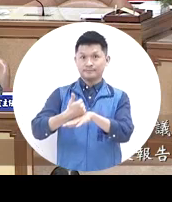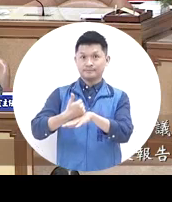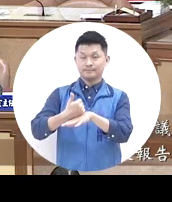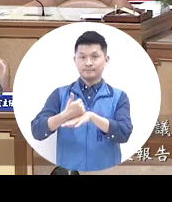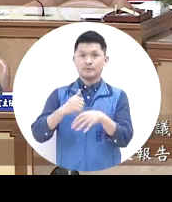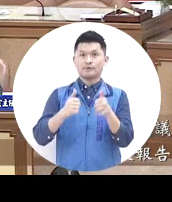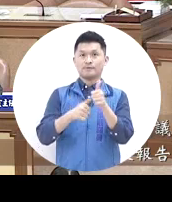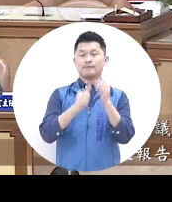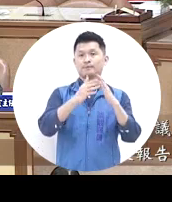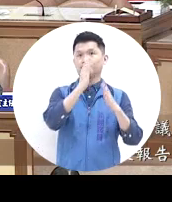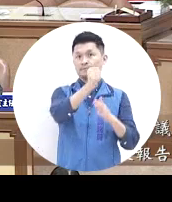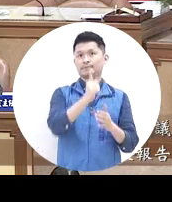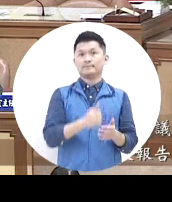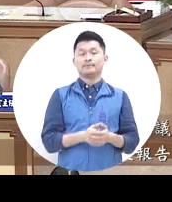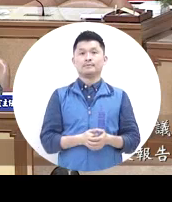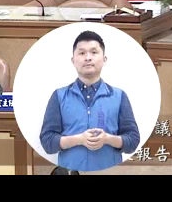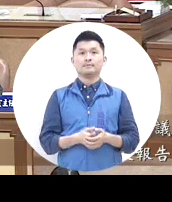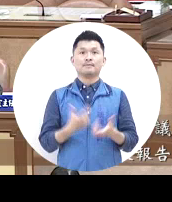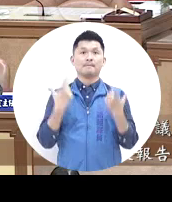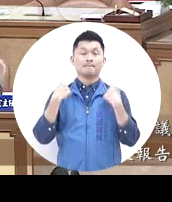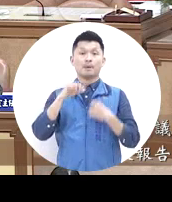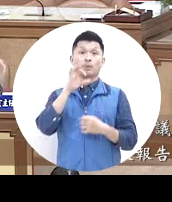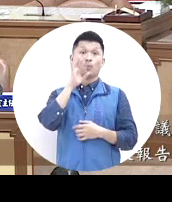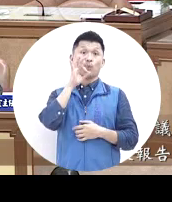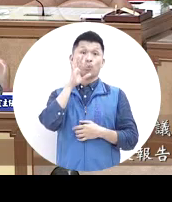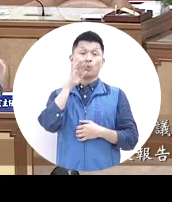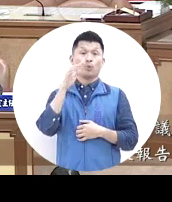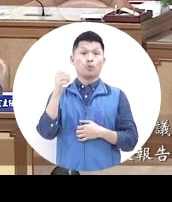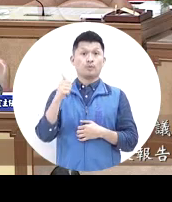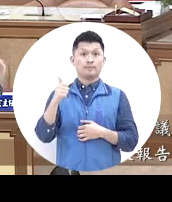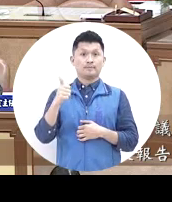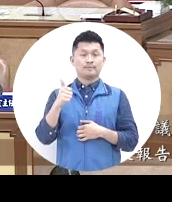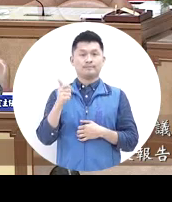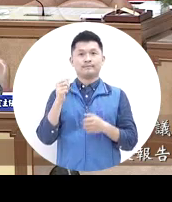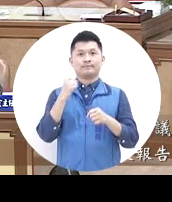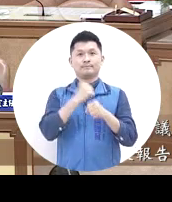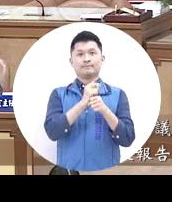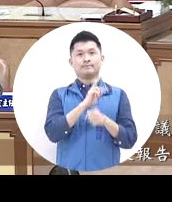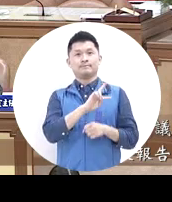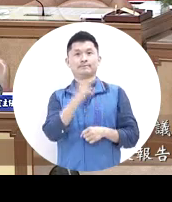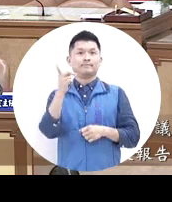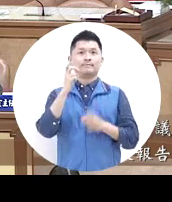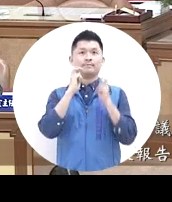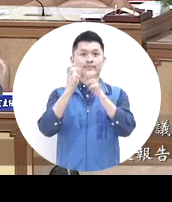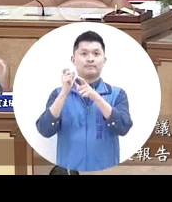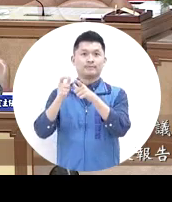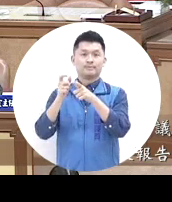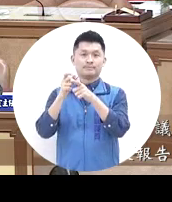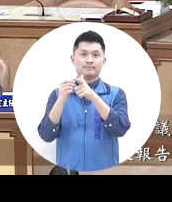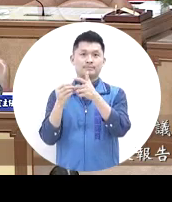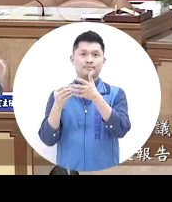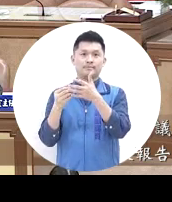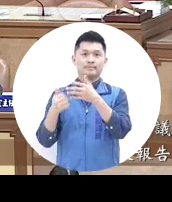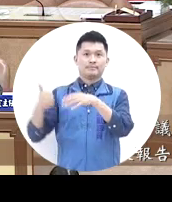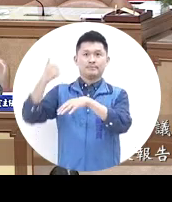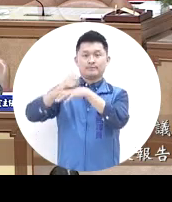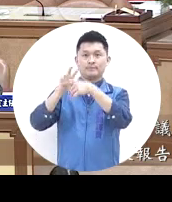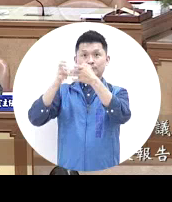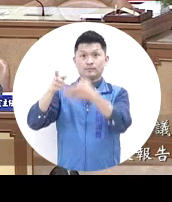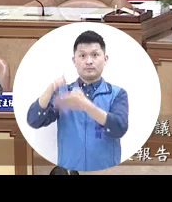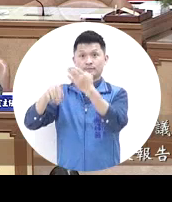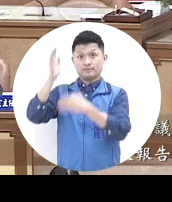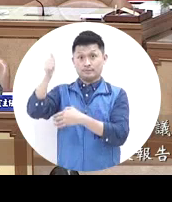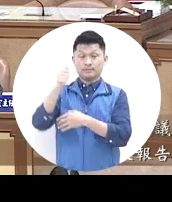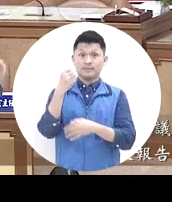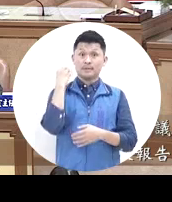市长，原有的吴明基副市长调兼公司当董事长，新任的是由